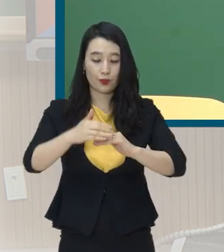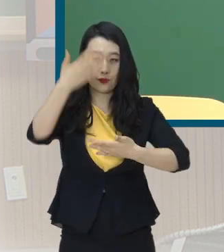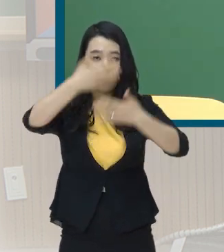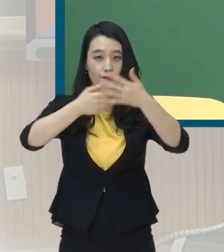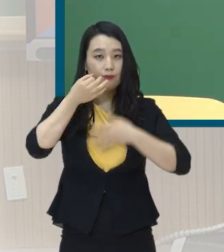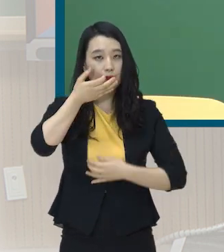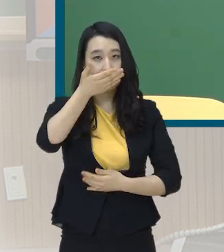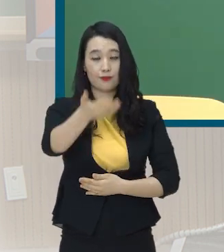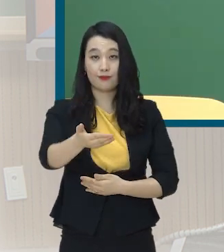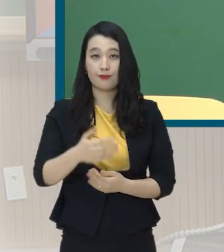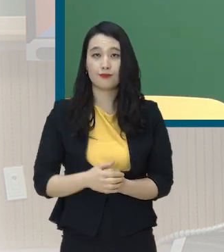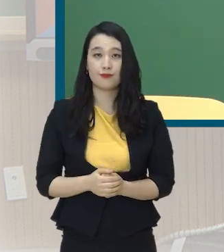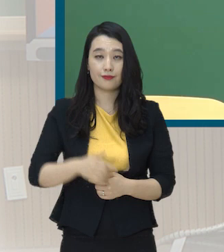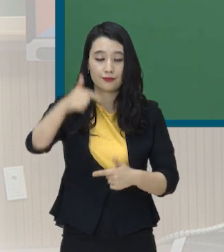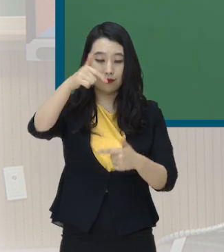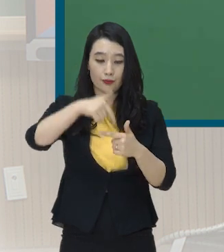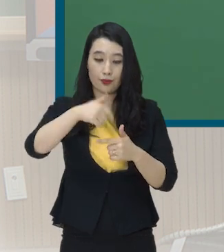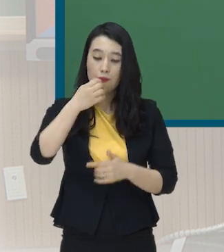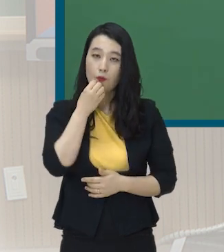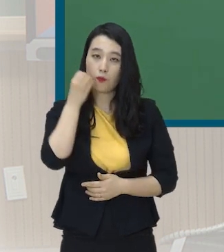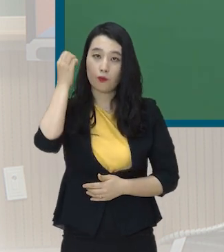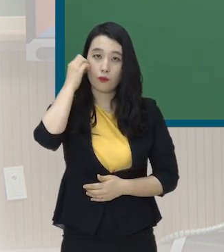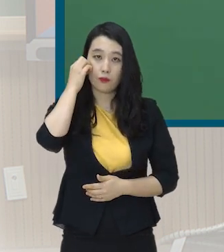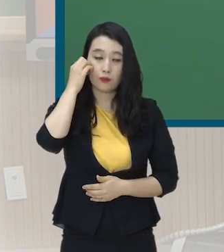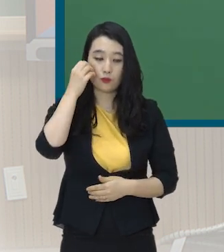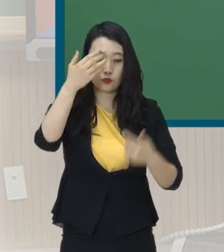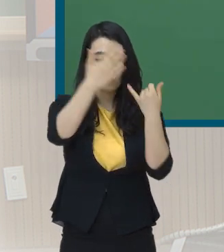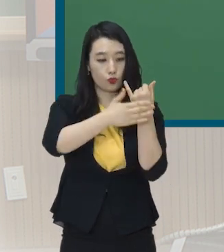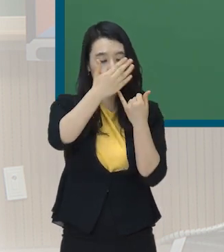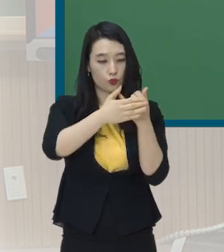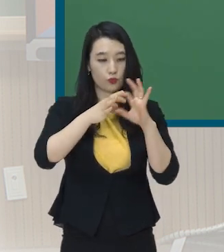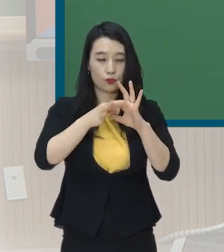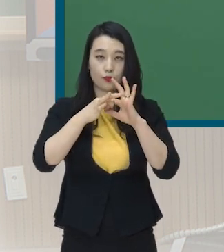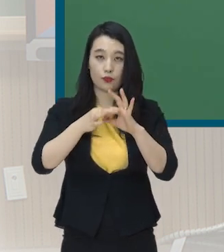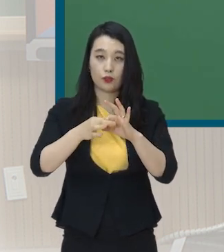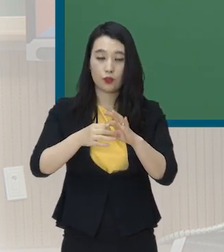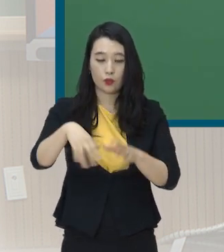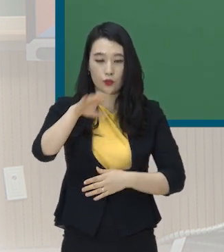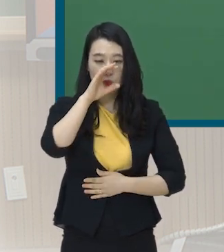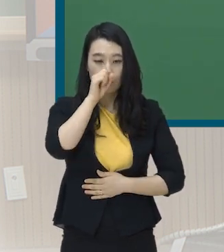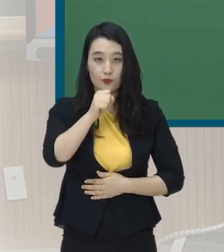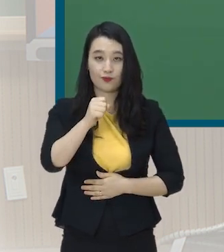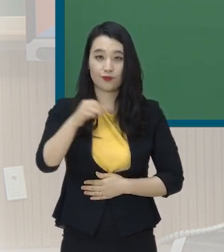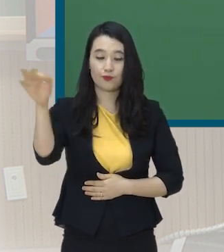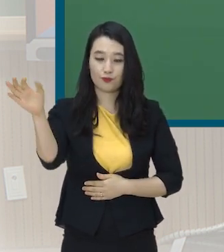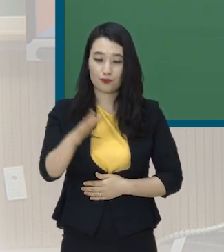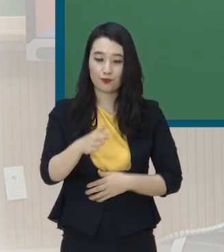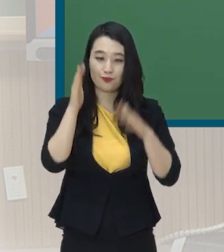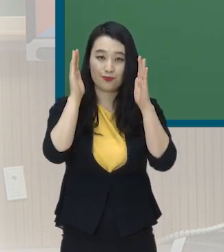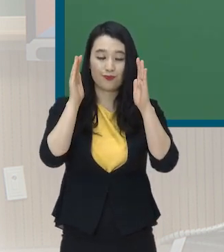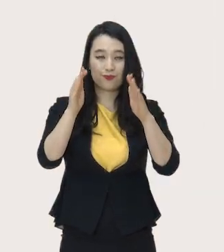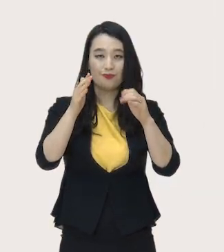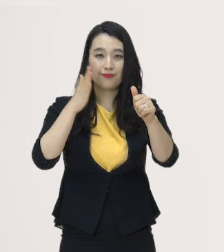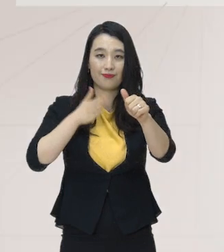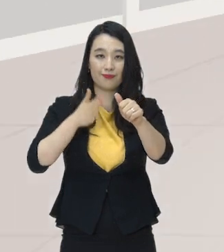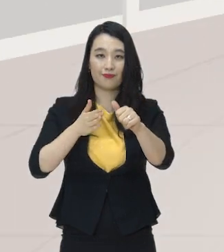제공하니까요. 강남인강 홈페이지와 유튜브 채널을 통해 최고 수준의 강의를 무료로 만나보시길 바랍니다.